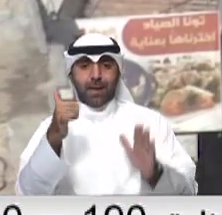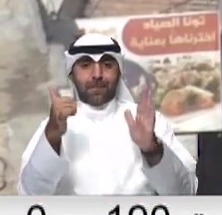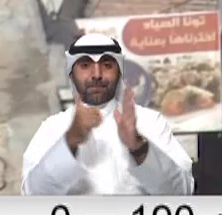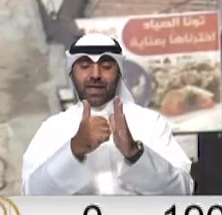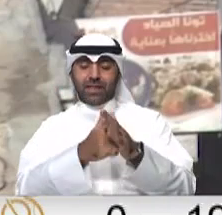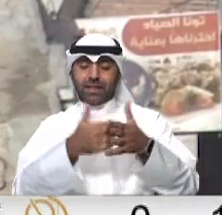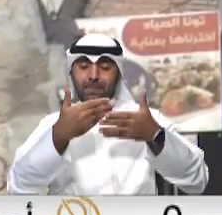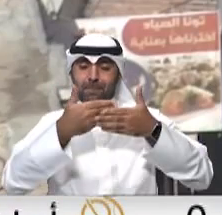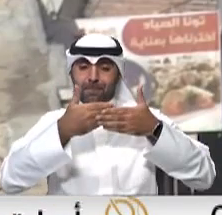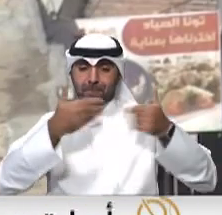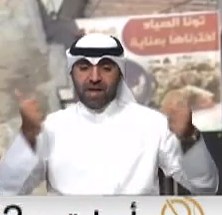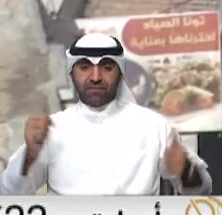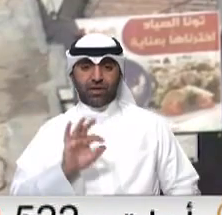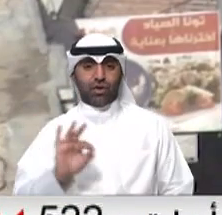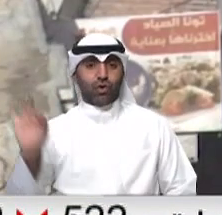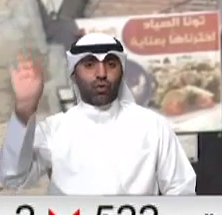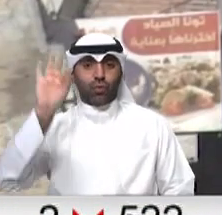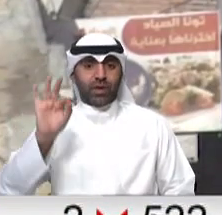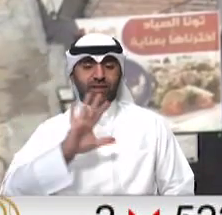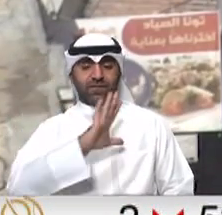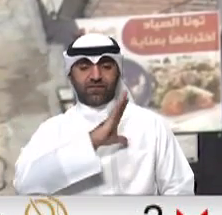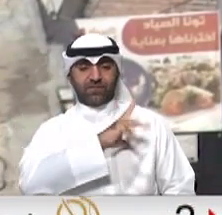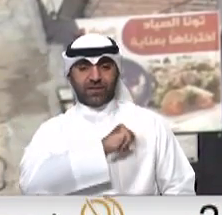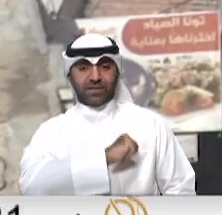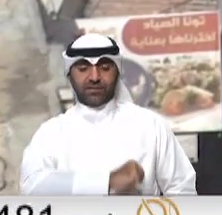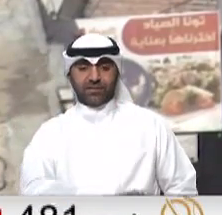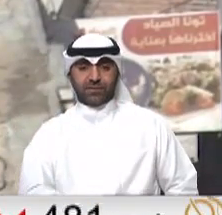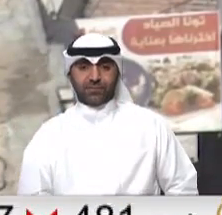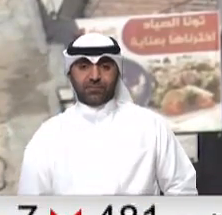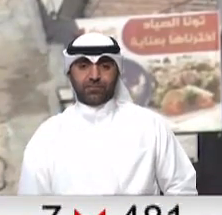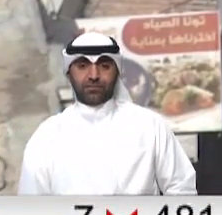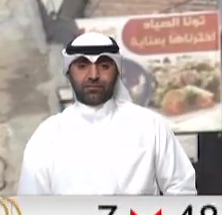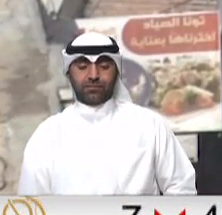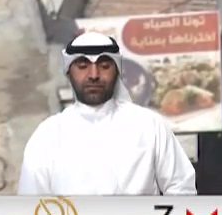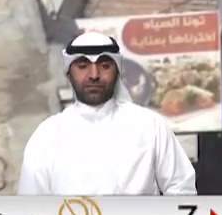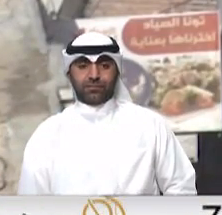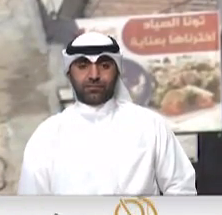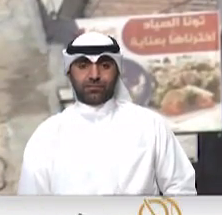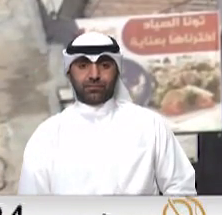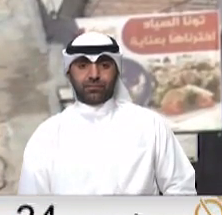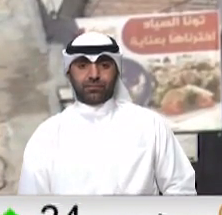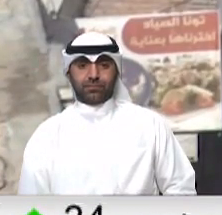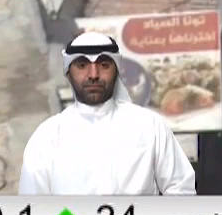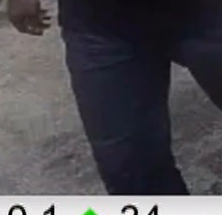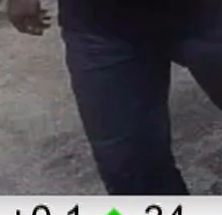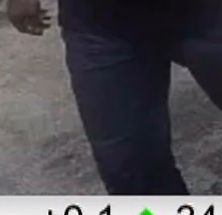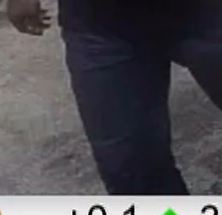فالح نصير فالح، تلفزيون دولة الكويت، الأراضي الفلسطينية المحتلة.